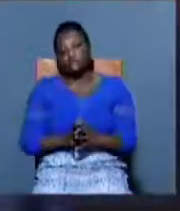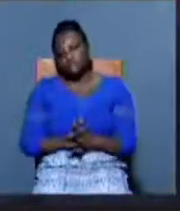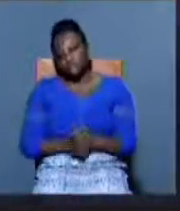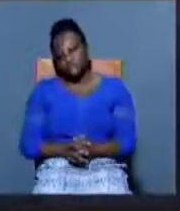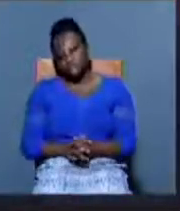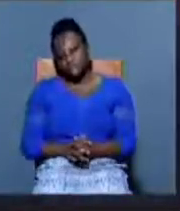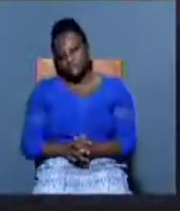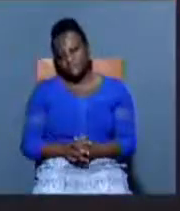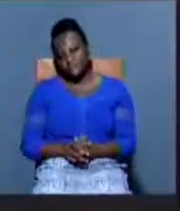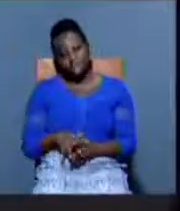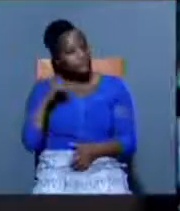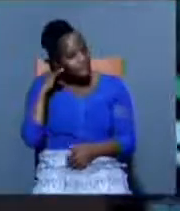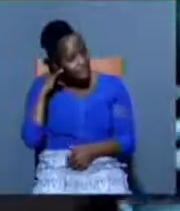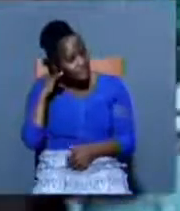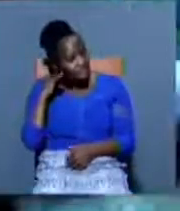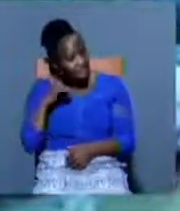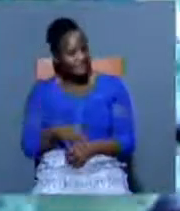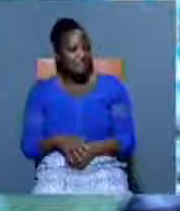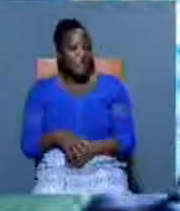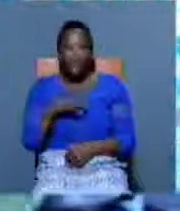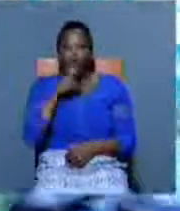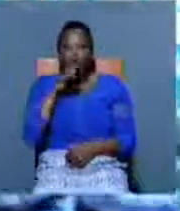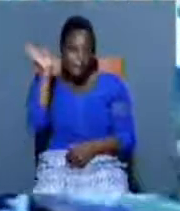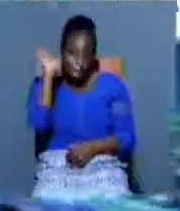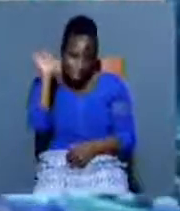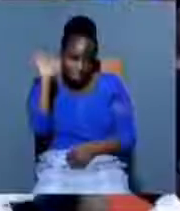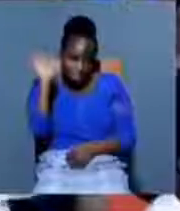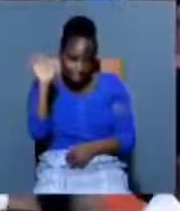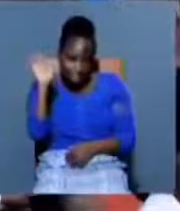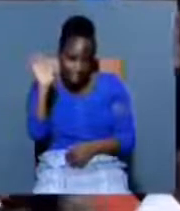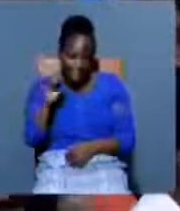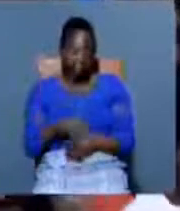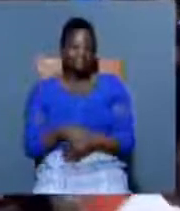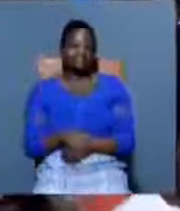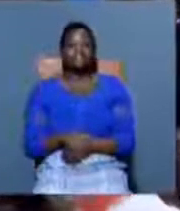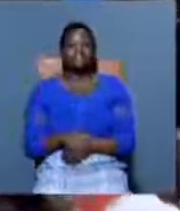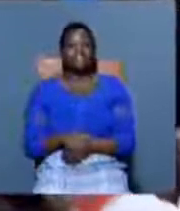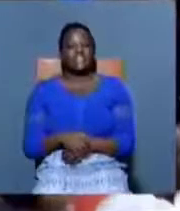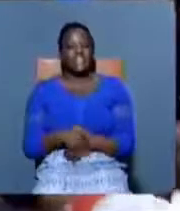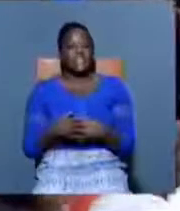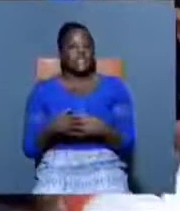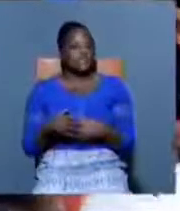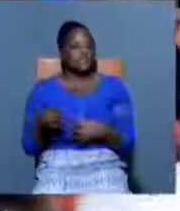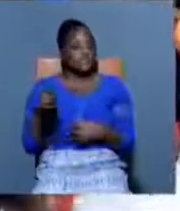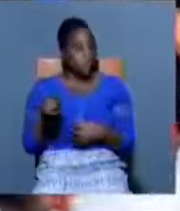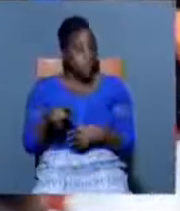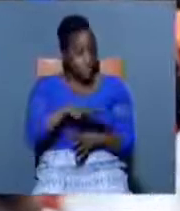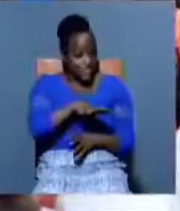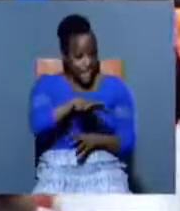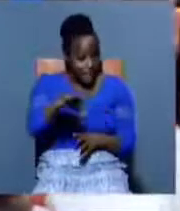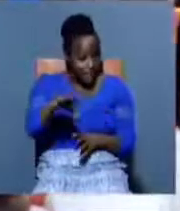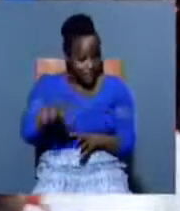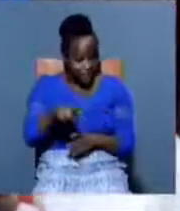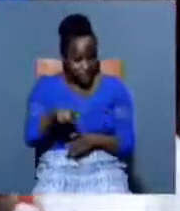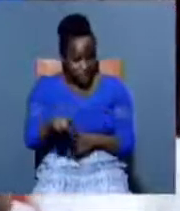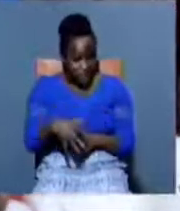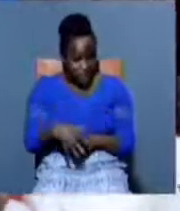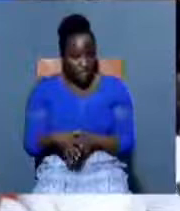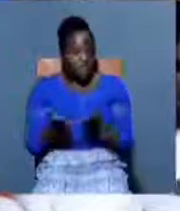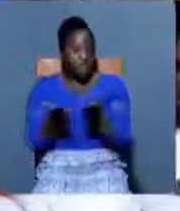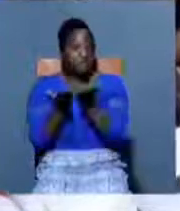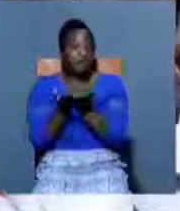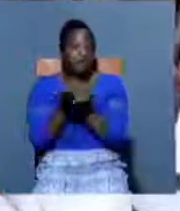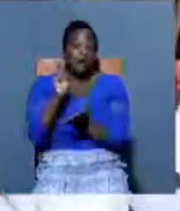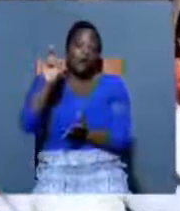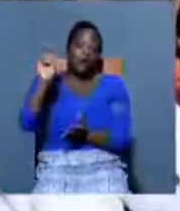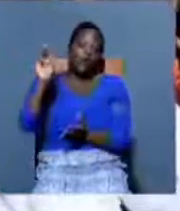Halo, wanaume tupongeane mkono. Hivi, si tulikuwa wote hapa wakati nasoma Wakorintho wa kwanza 11,